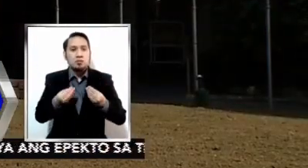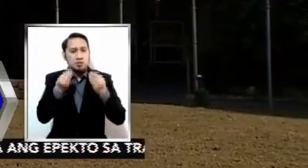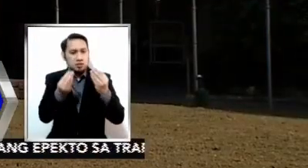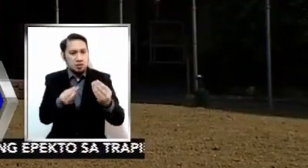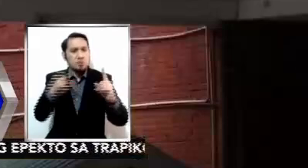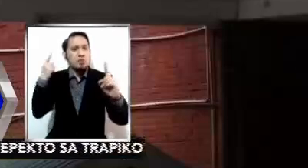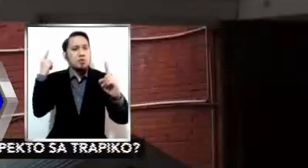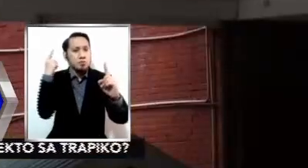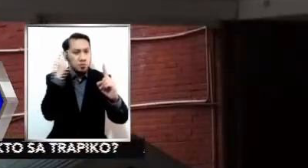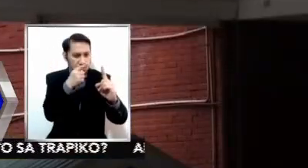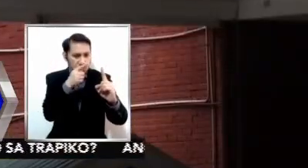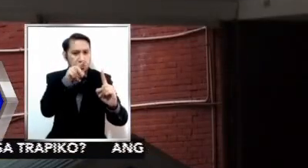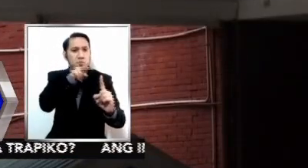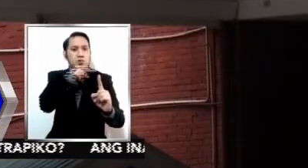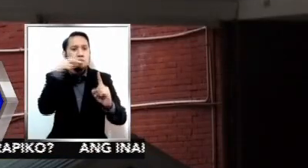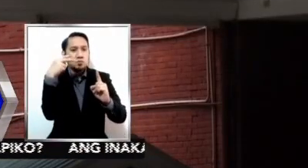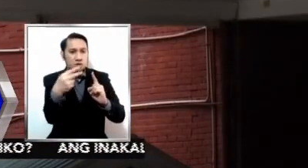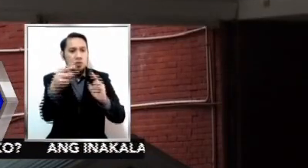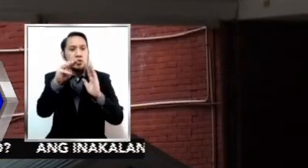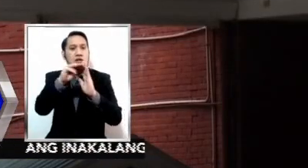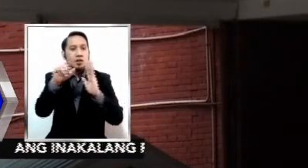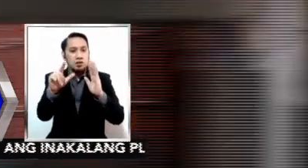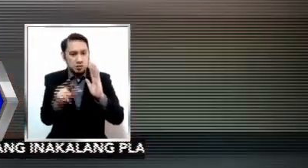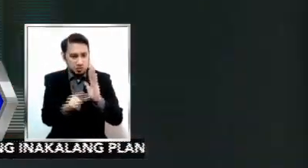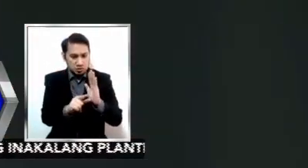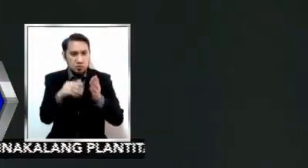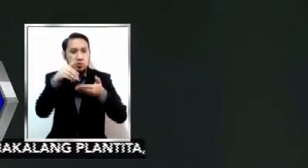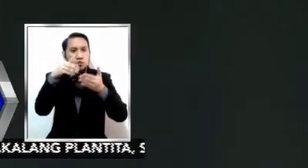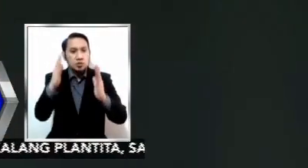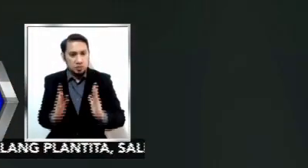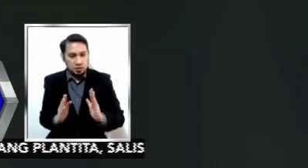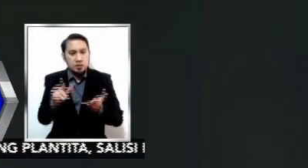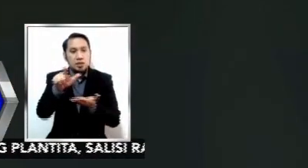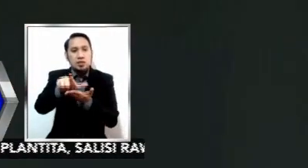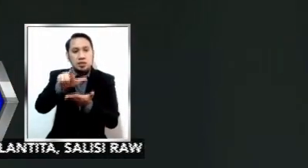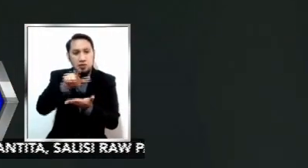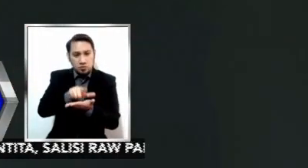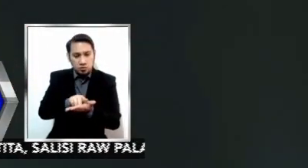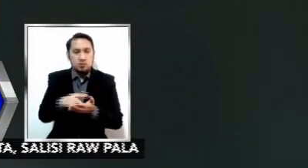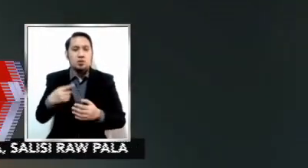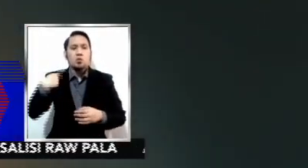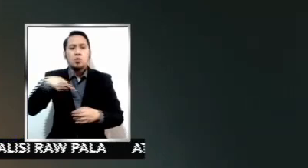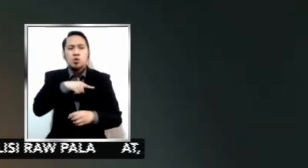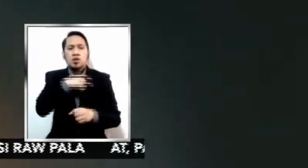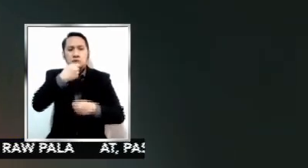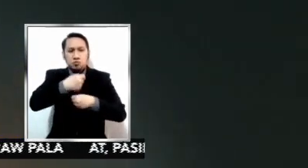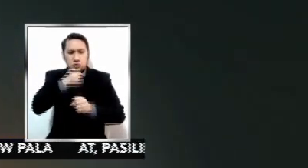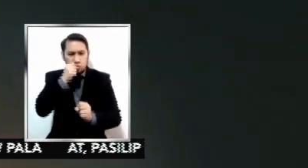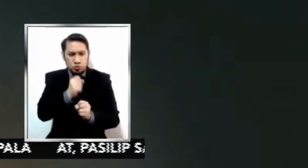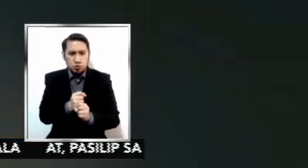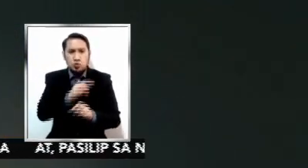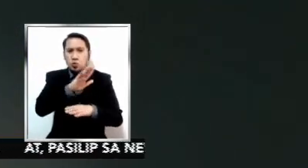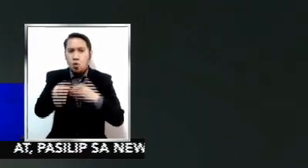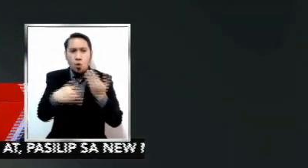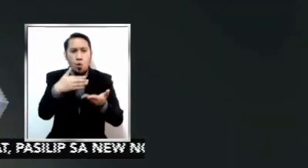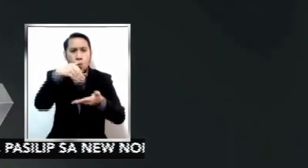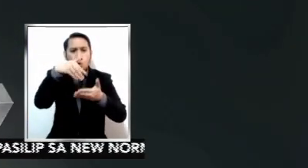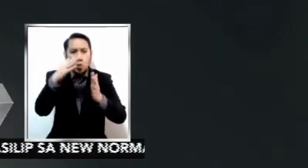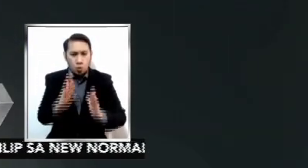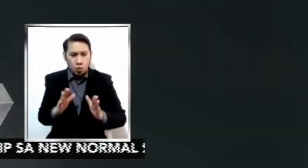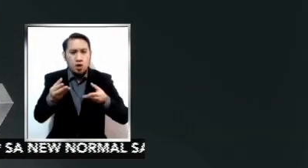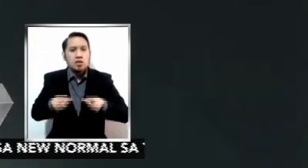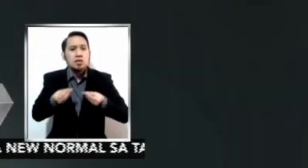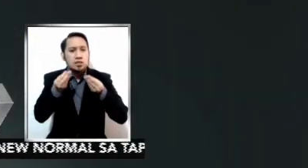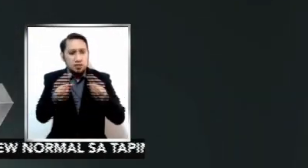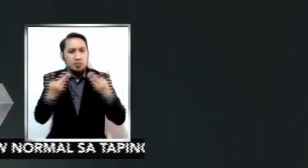pananaw sa martial law ang mga estudyante sa kanilang mga leksyon. We make sure that the learners are provided an